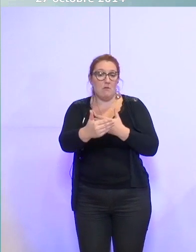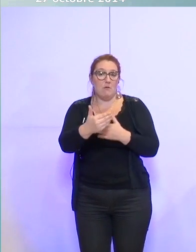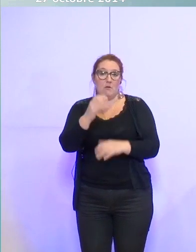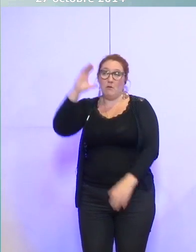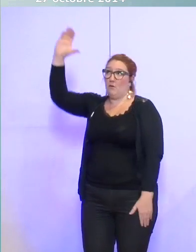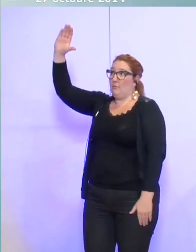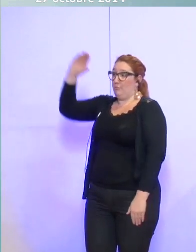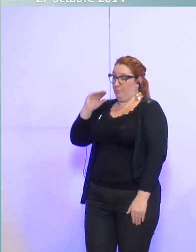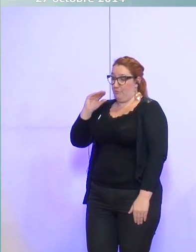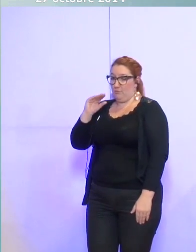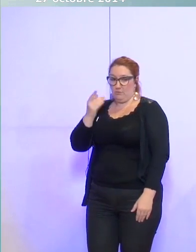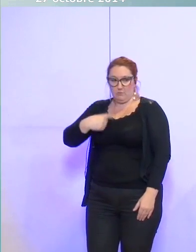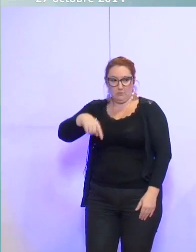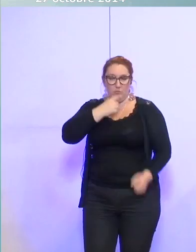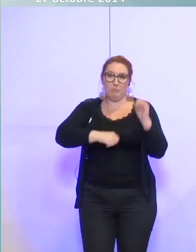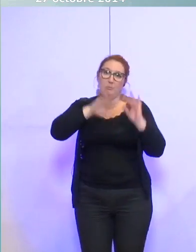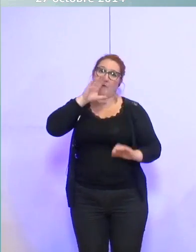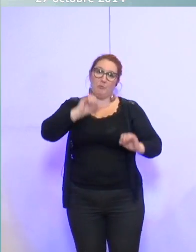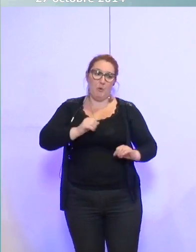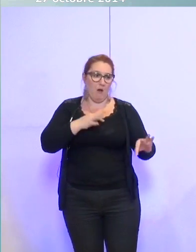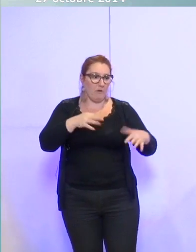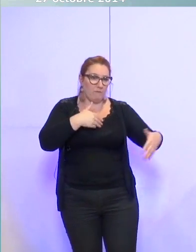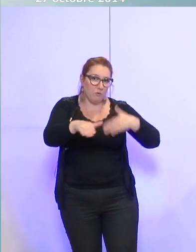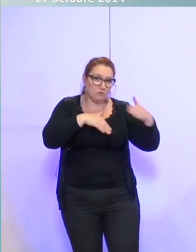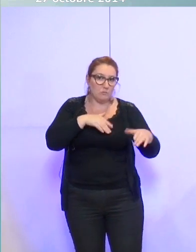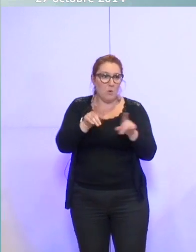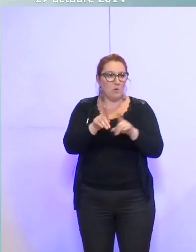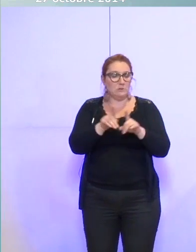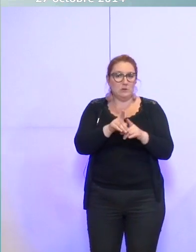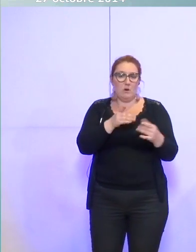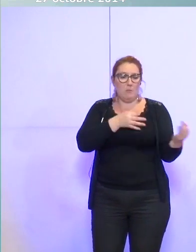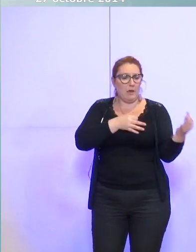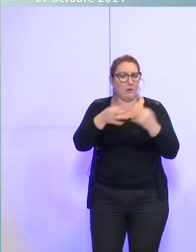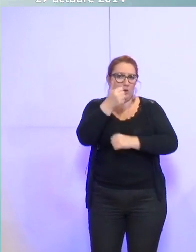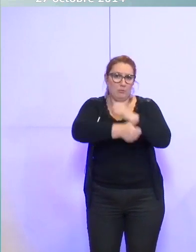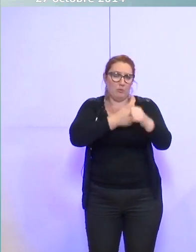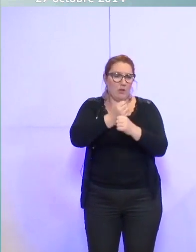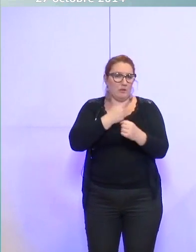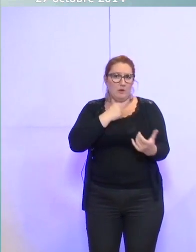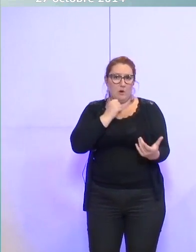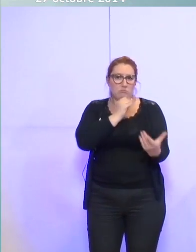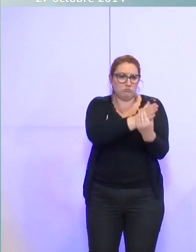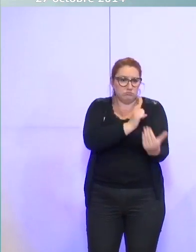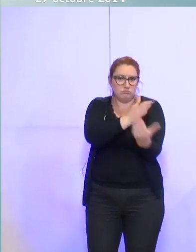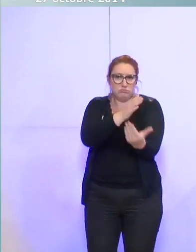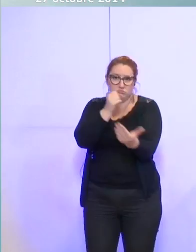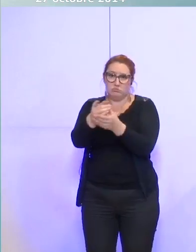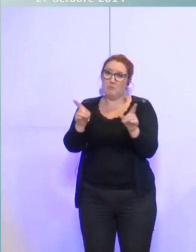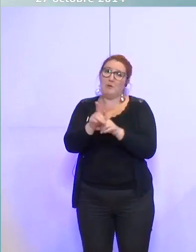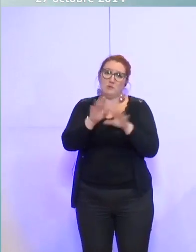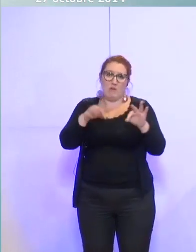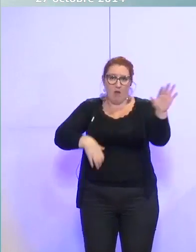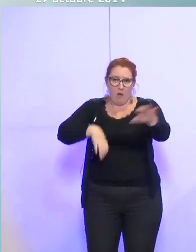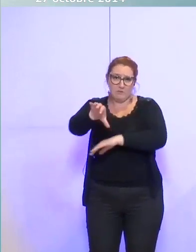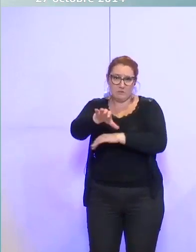nos fonctionnements, nos interventions directes tout au fil de l'année, et également sur nos capacités